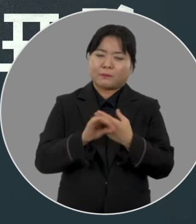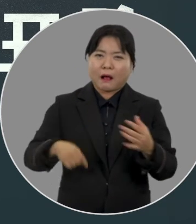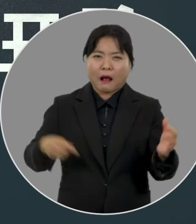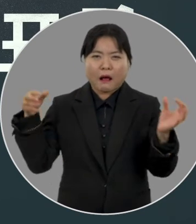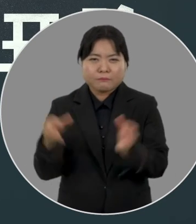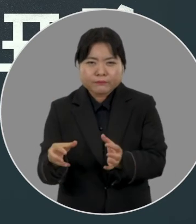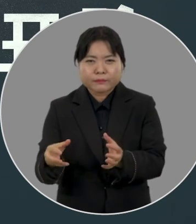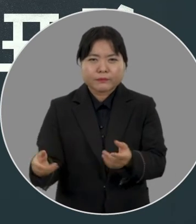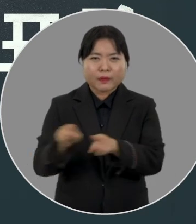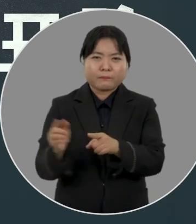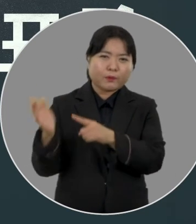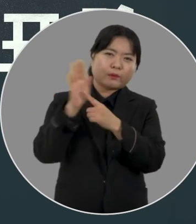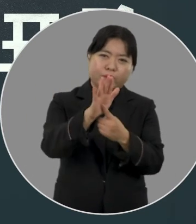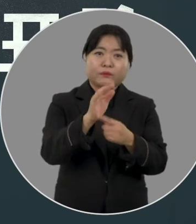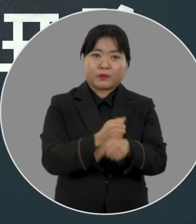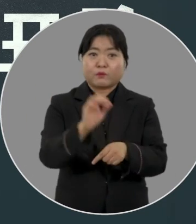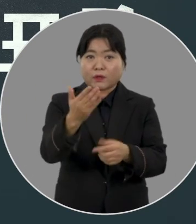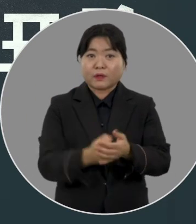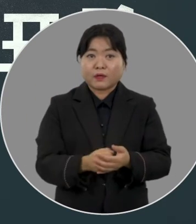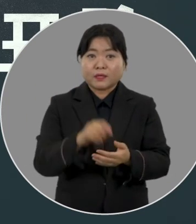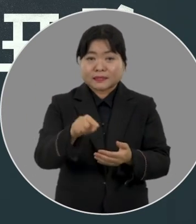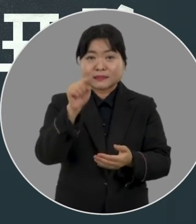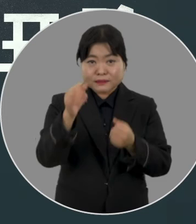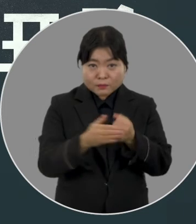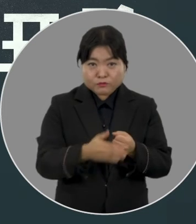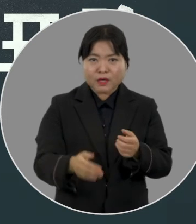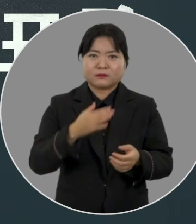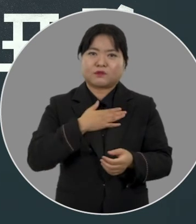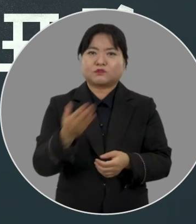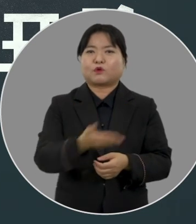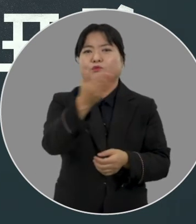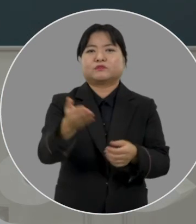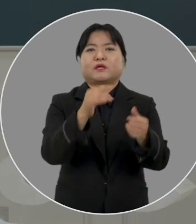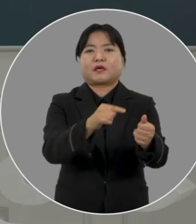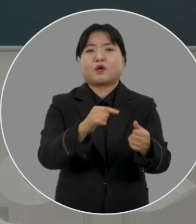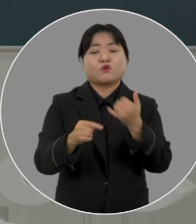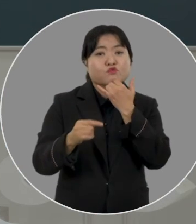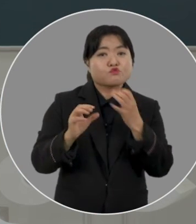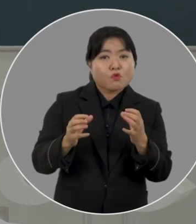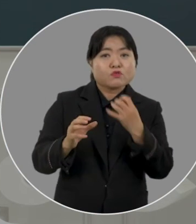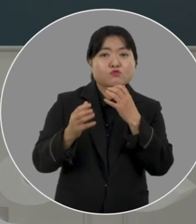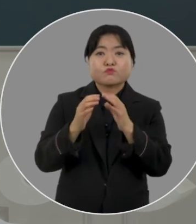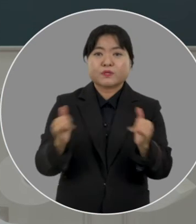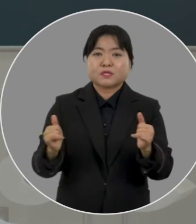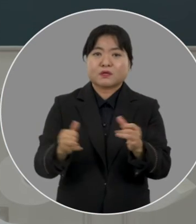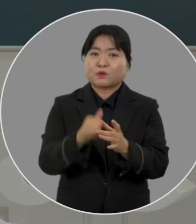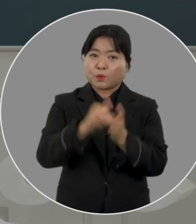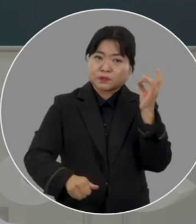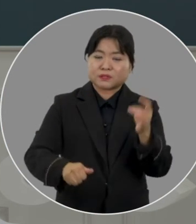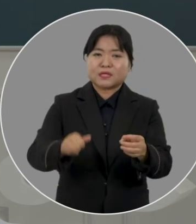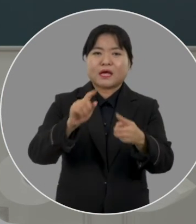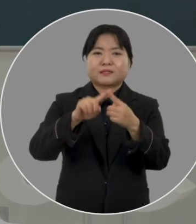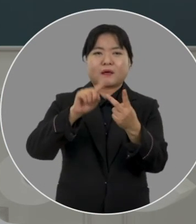함께 표현해야 되는 거죠. 바로 그 점 때문에 저는 여러분들에게 독일 국민이 놓친